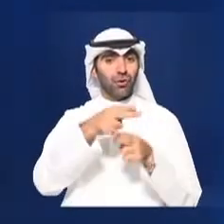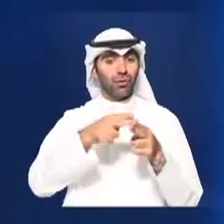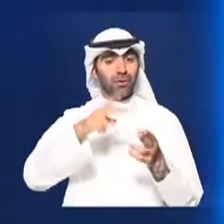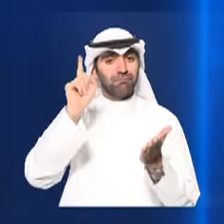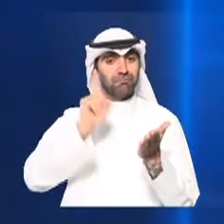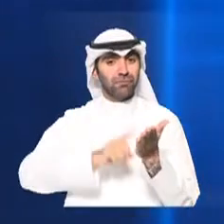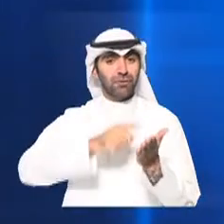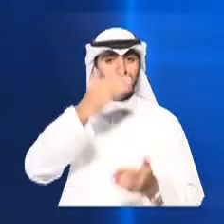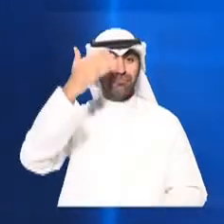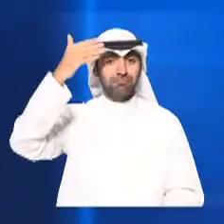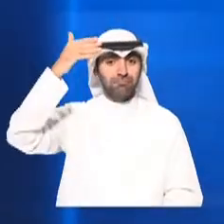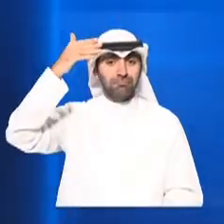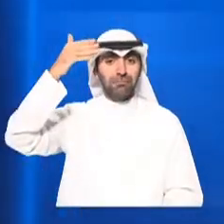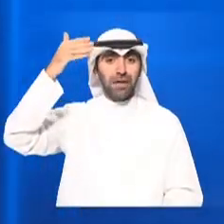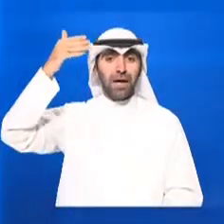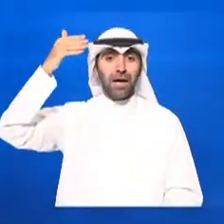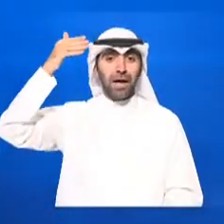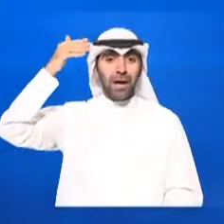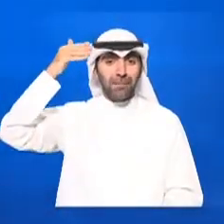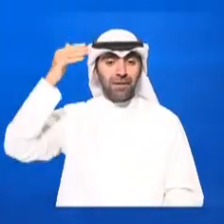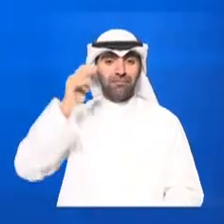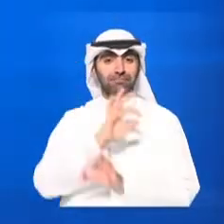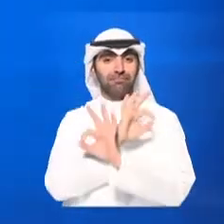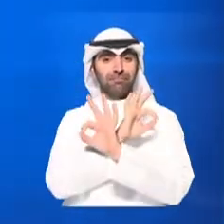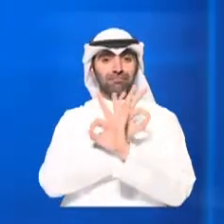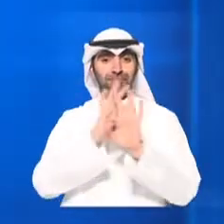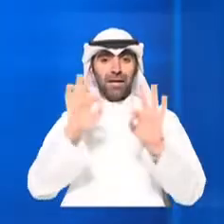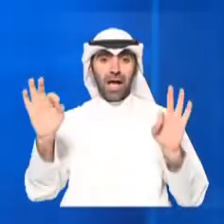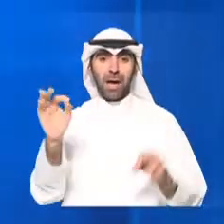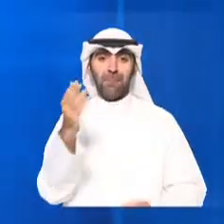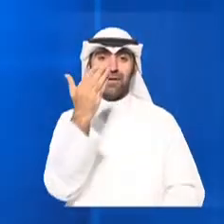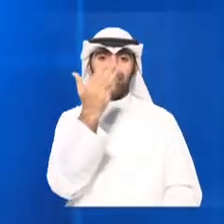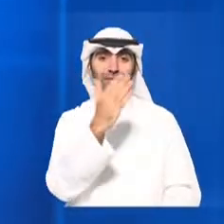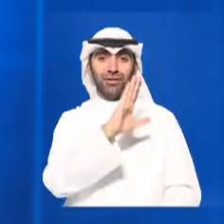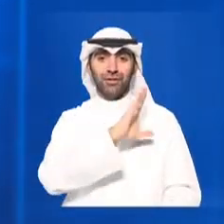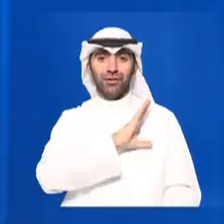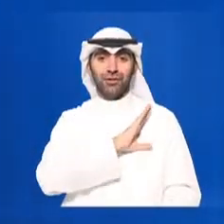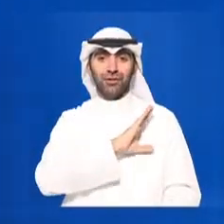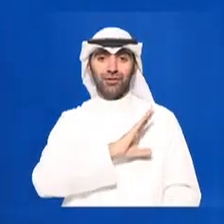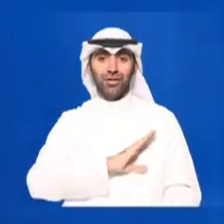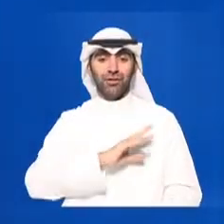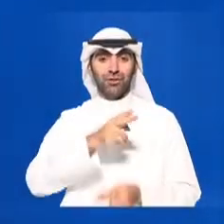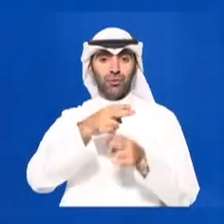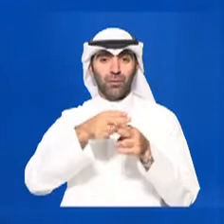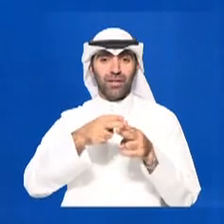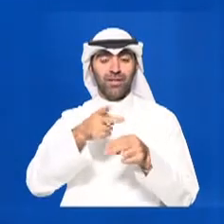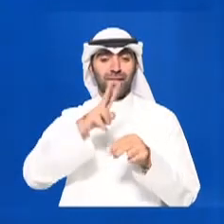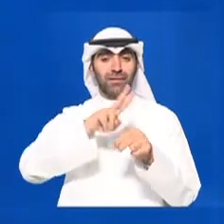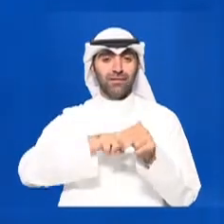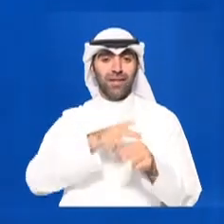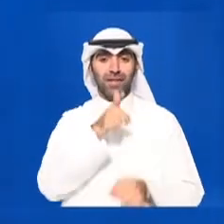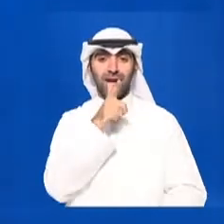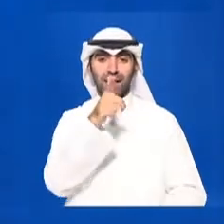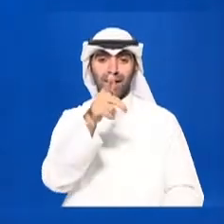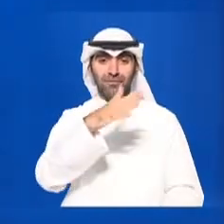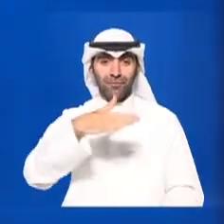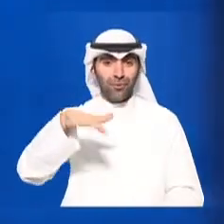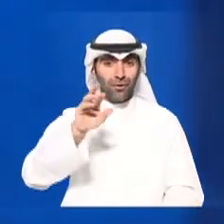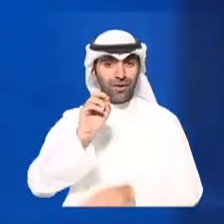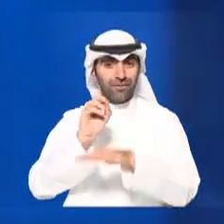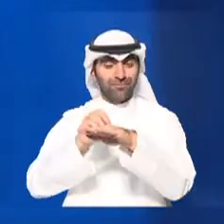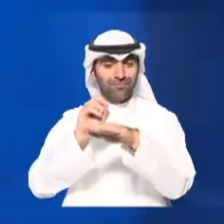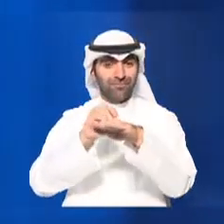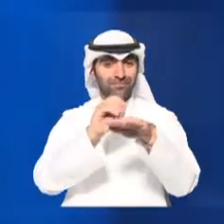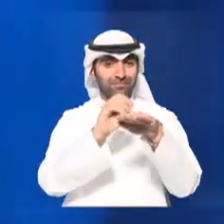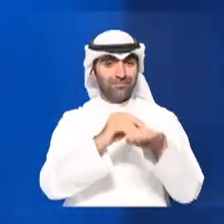وإدارة مختلف الأزمات التي تواجهها، ودعا في ختام زيارته منتسبي الهيئة إلى السعي دائما